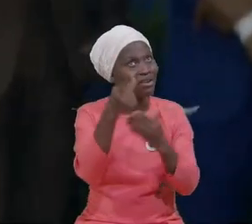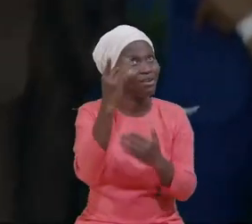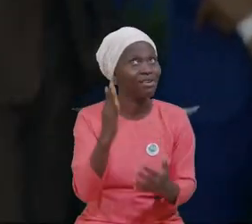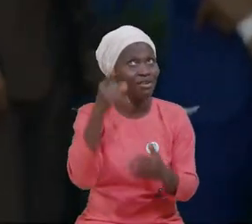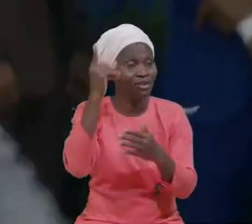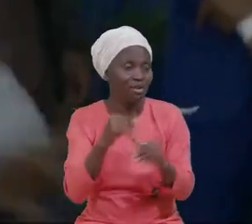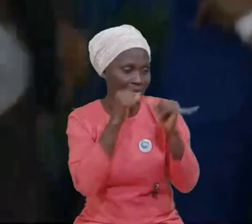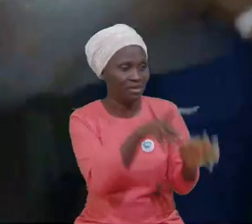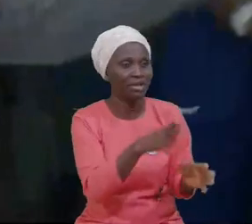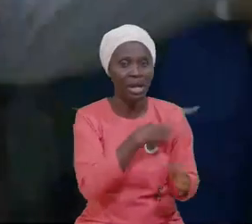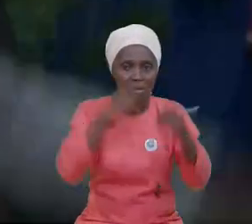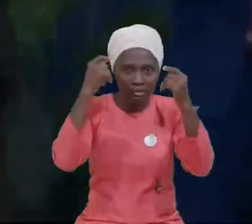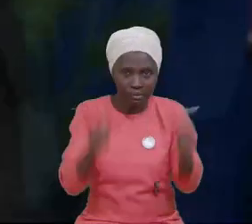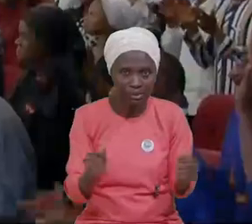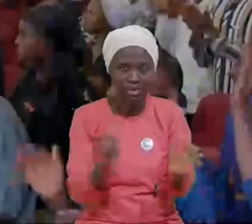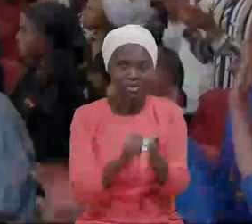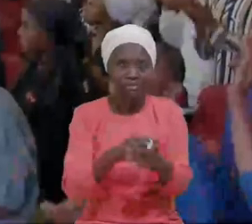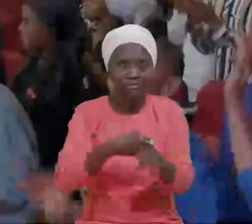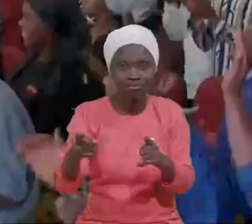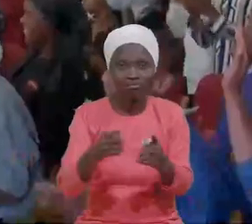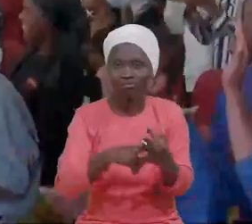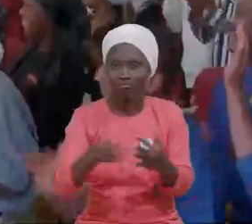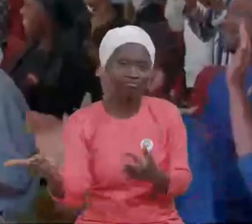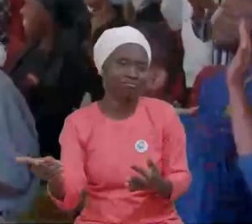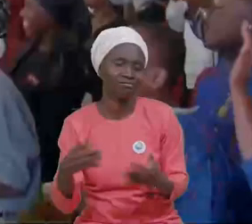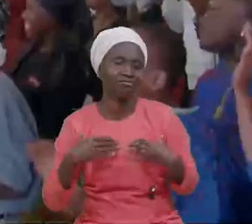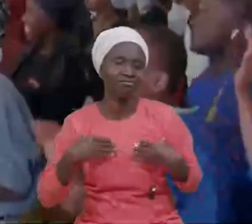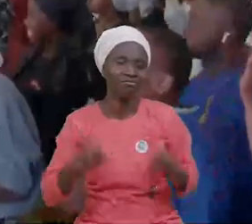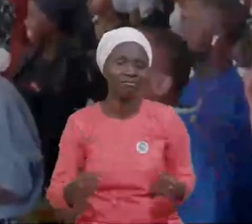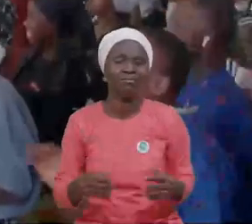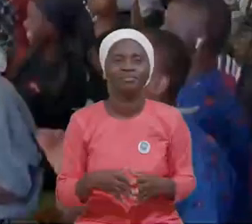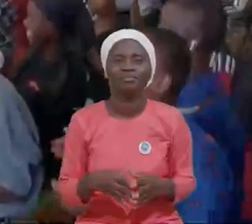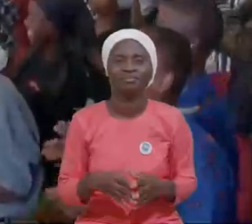bénisse. Instantanément, cette blessure a disparu.